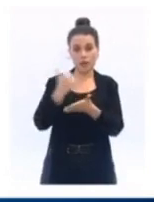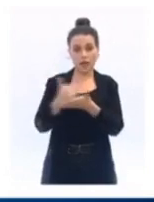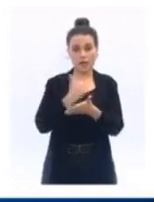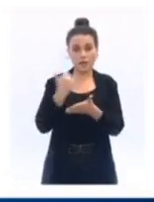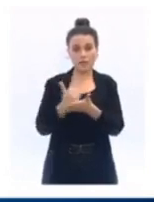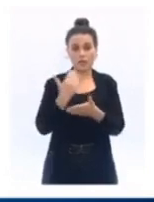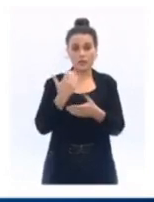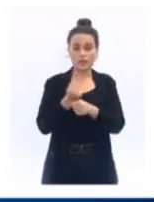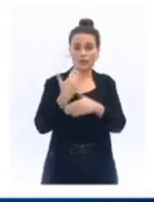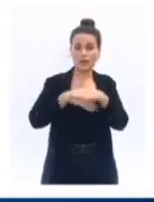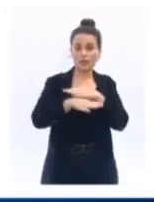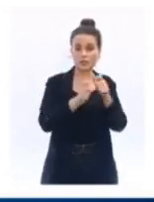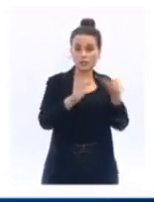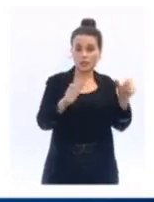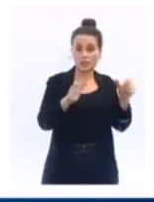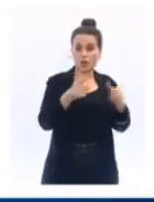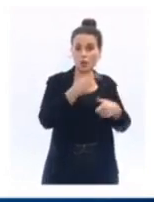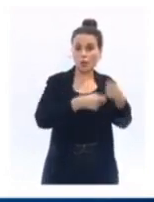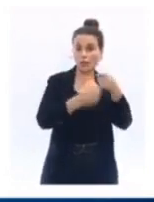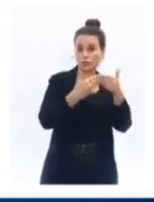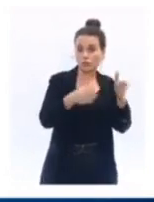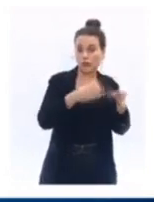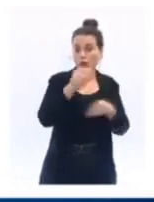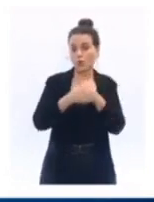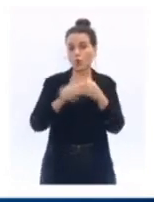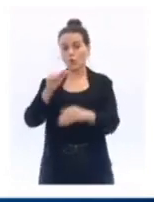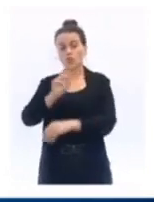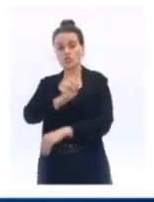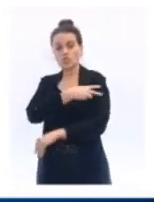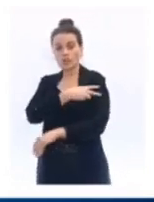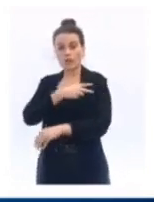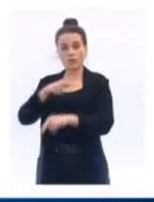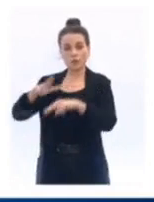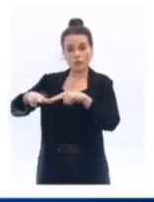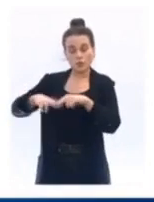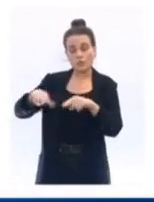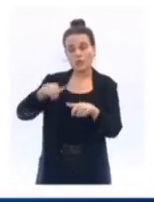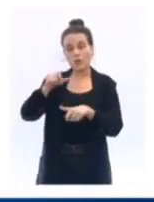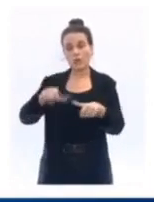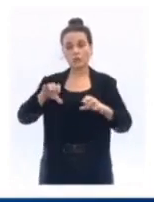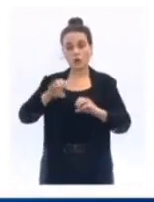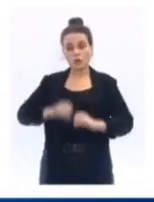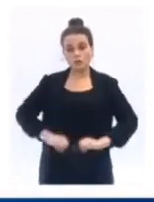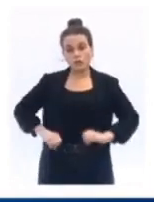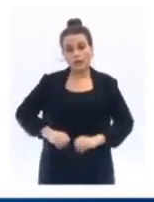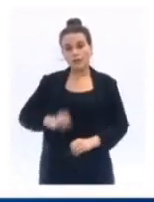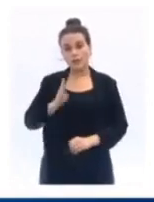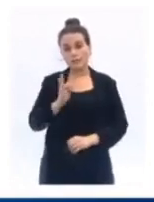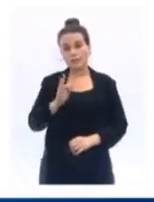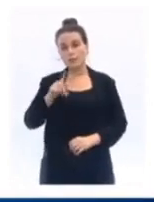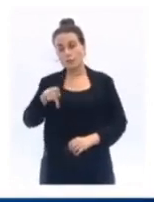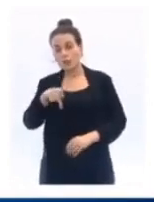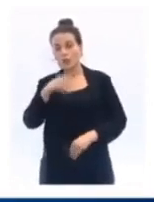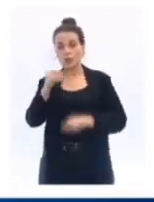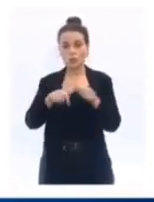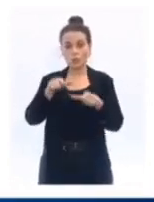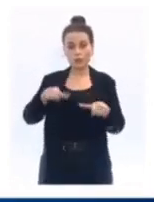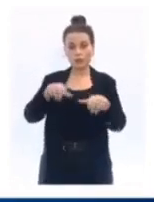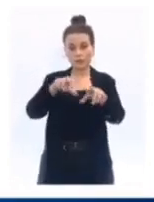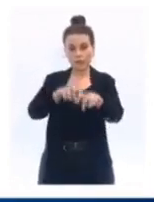il sera nécessaire de disposer d'une attestation de l'employeur. Les employeurs seront par ailleurs tenus d'aménager des